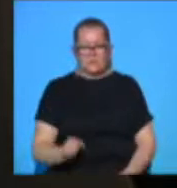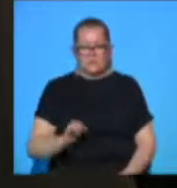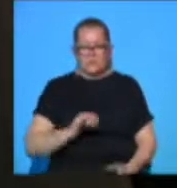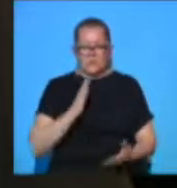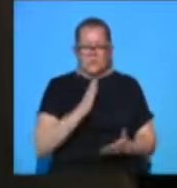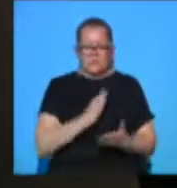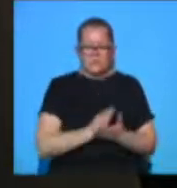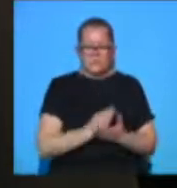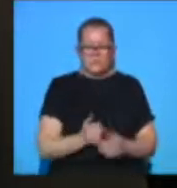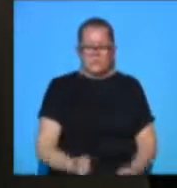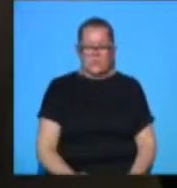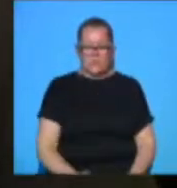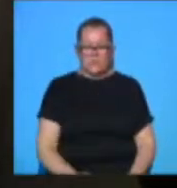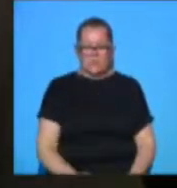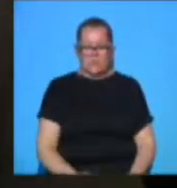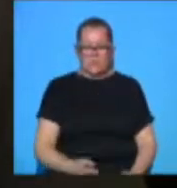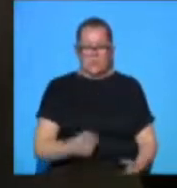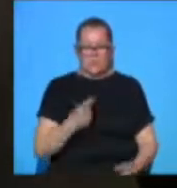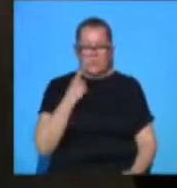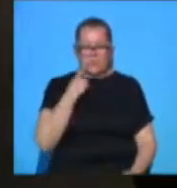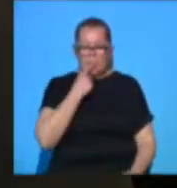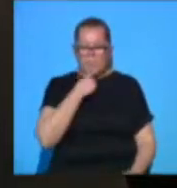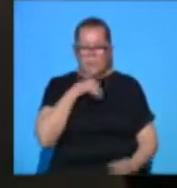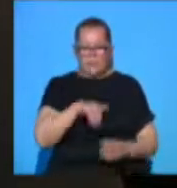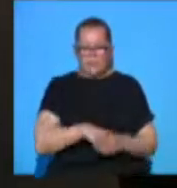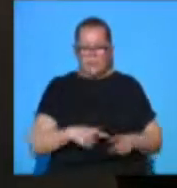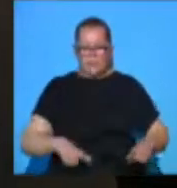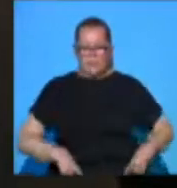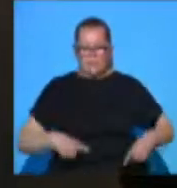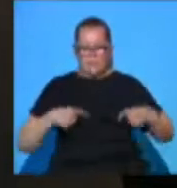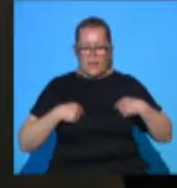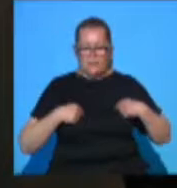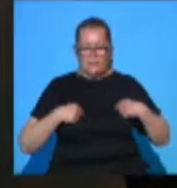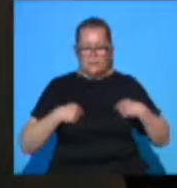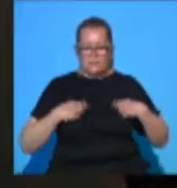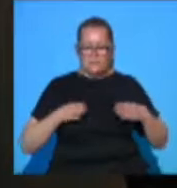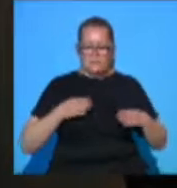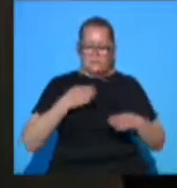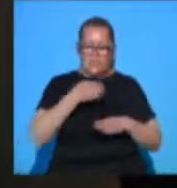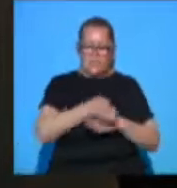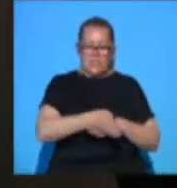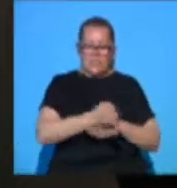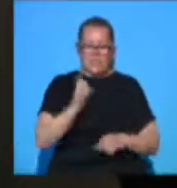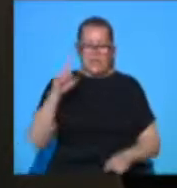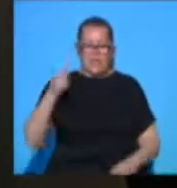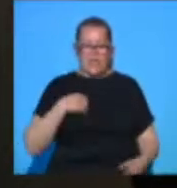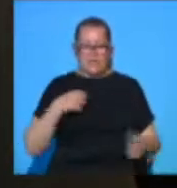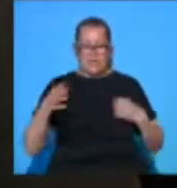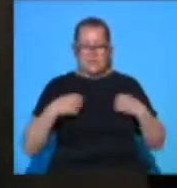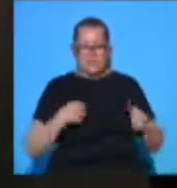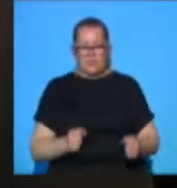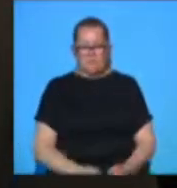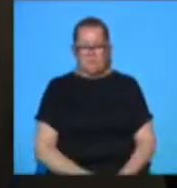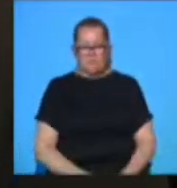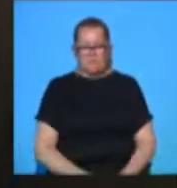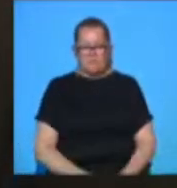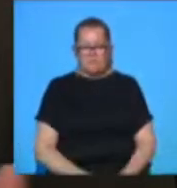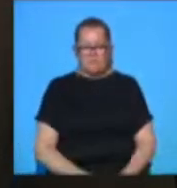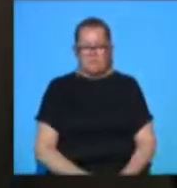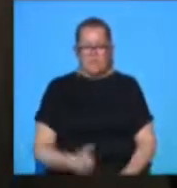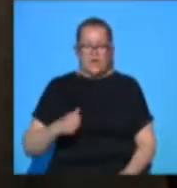hotărăște ca pentru prima oară în viața lui să meargă la teatru. Are acest gen de fascinație, dinamismul spectacolelor